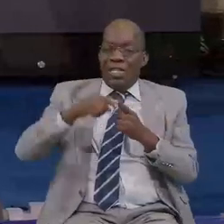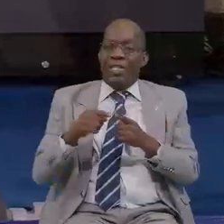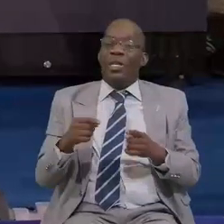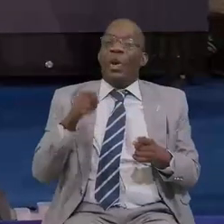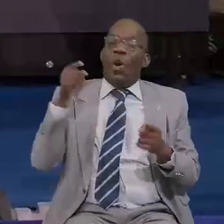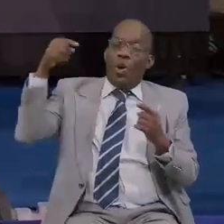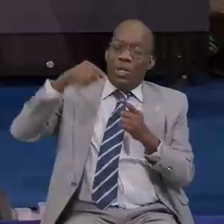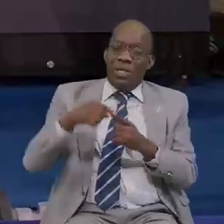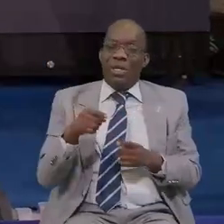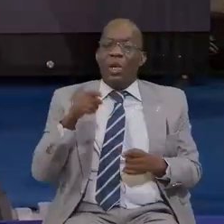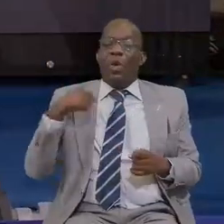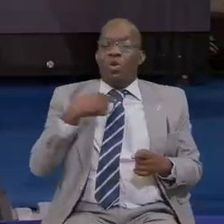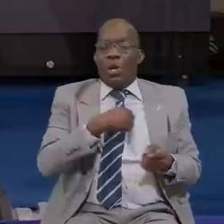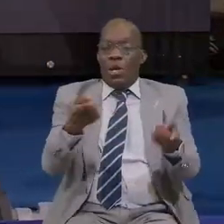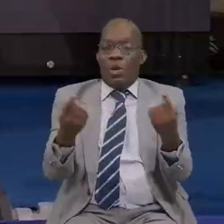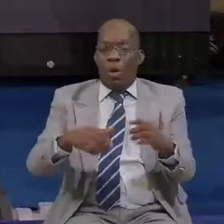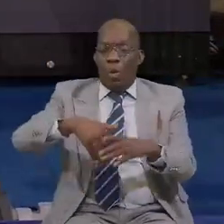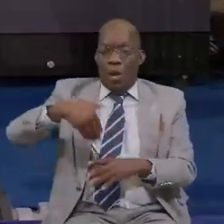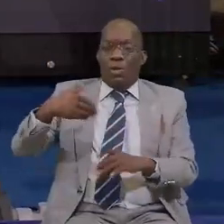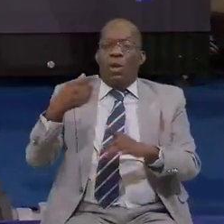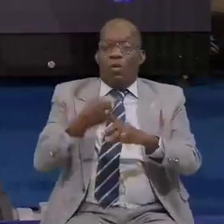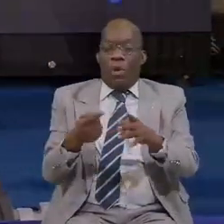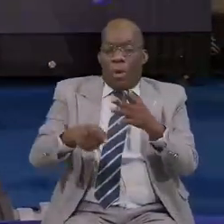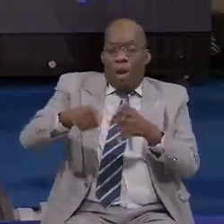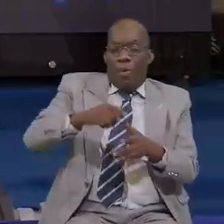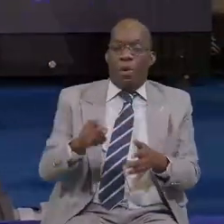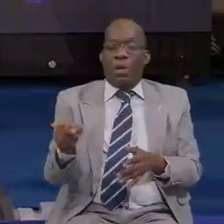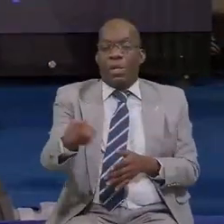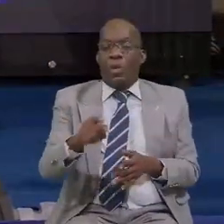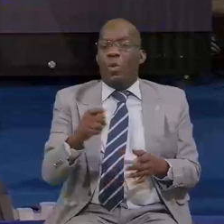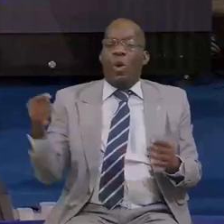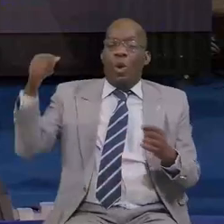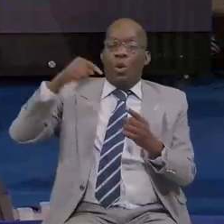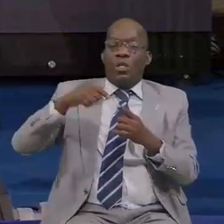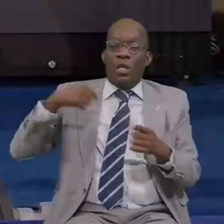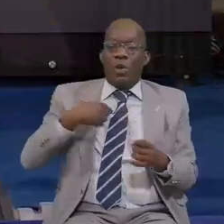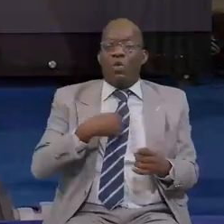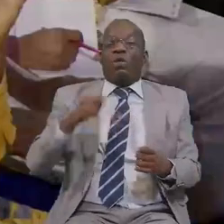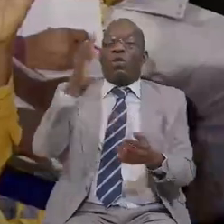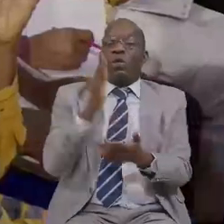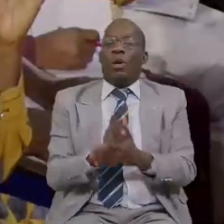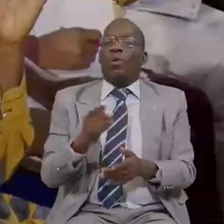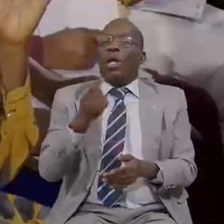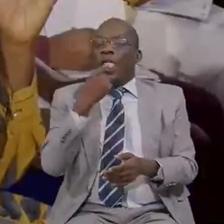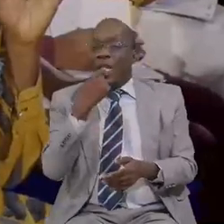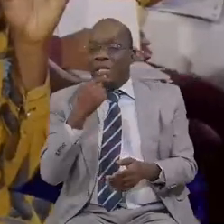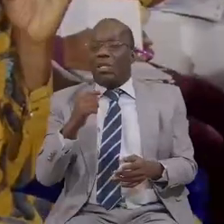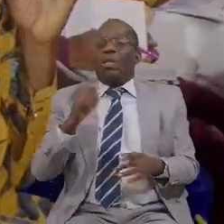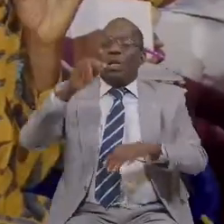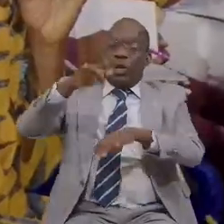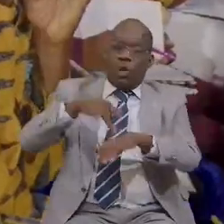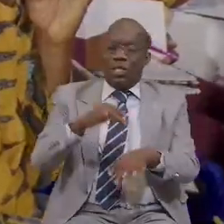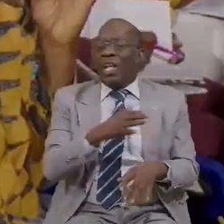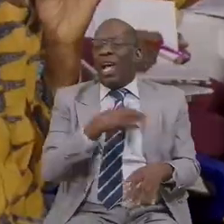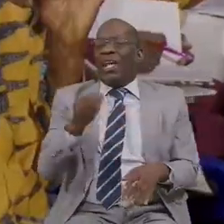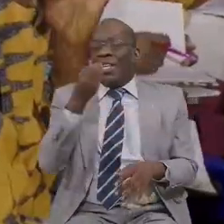à moins que nous ne sortions du milieu d'eux, à moins que nous ne cessions de goûter et de toucher et